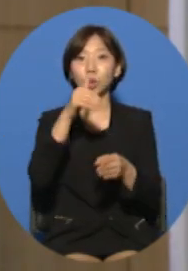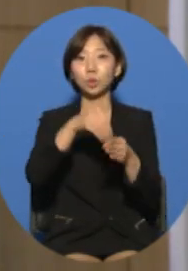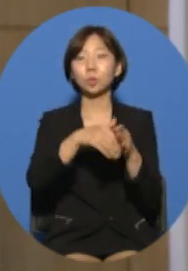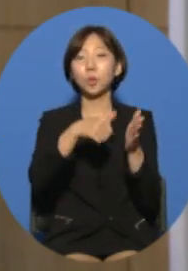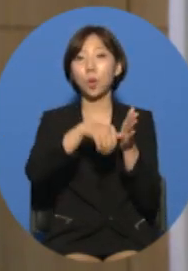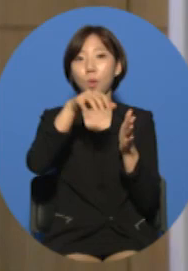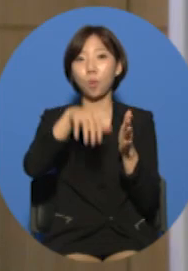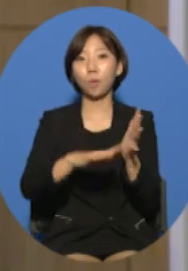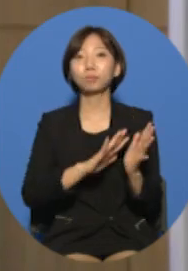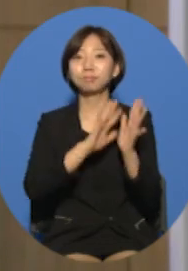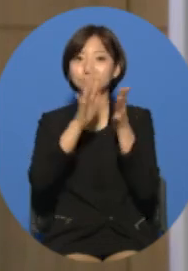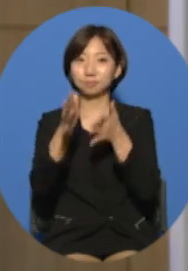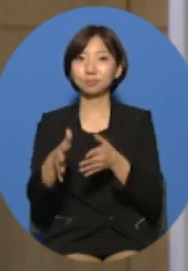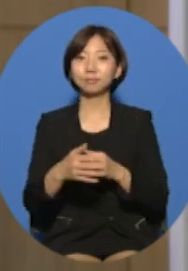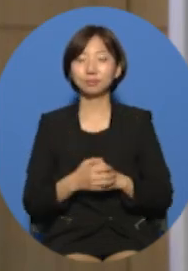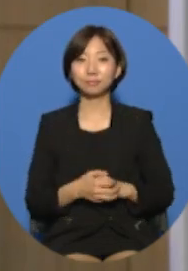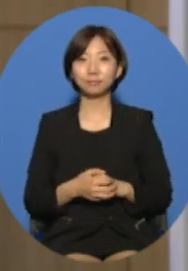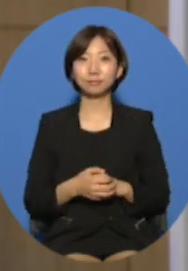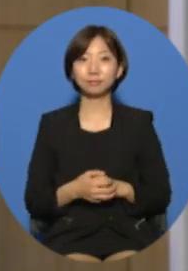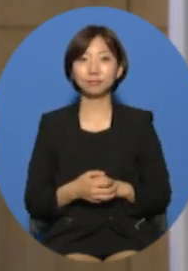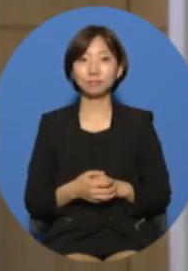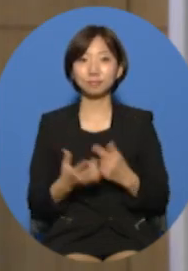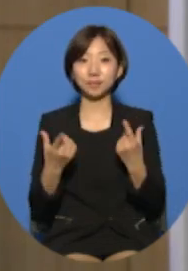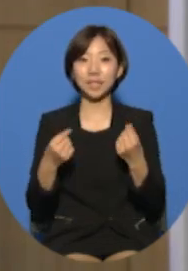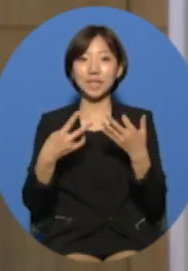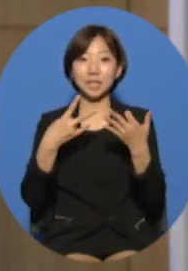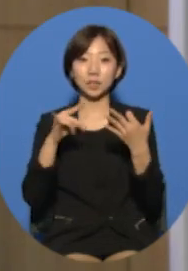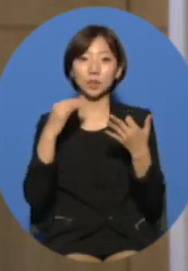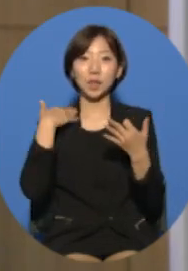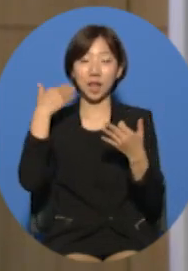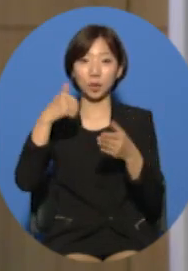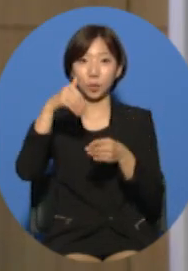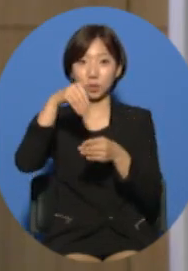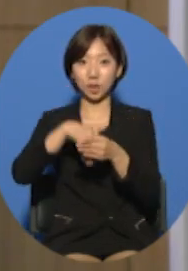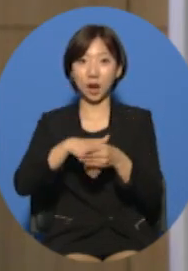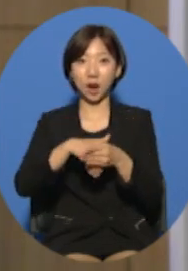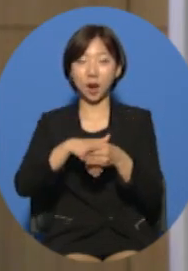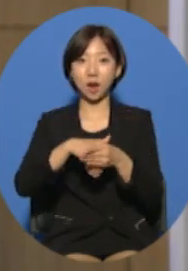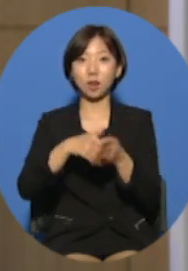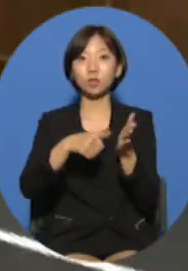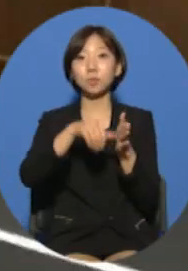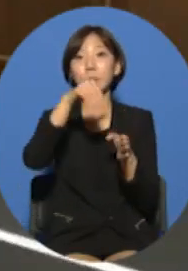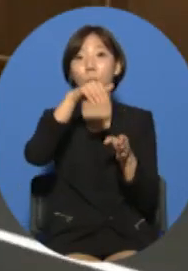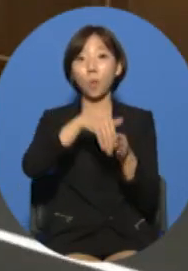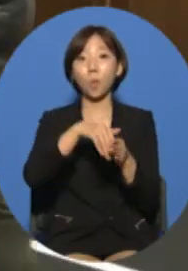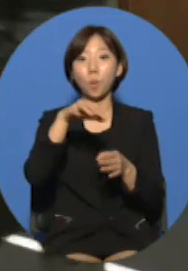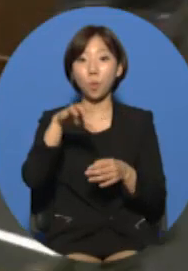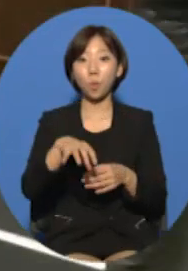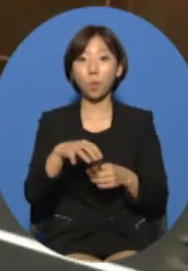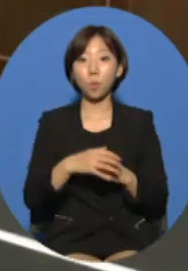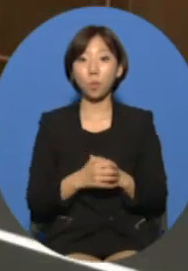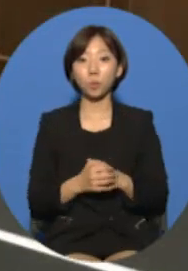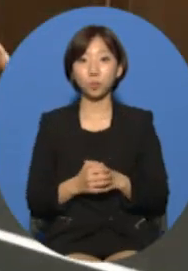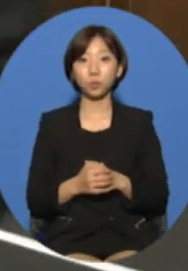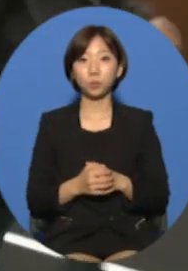투표소를 찾아주시고 계십니다. 이렇게 제19대 대통령 선거가 치러지는 투표소 현장에서